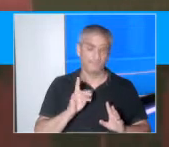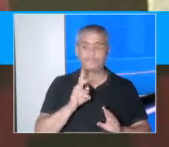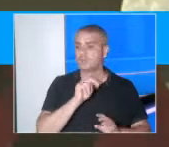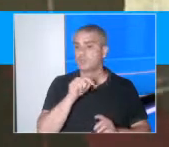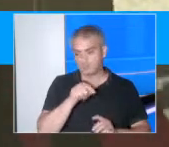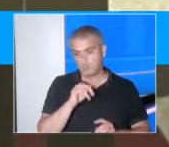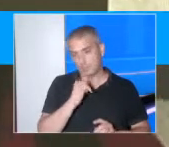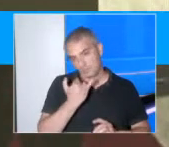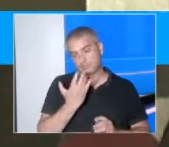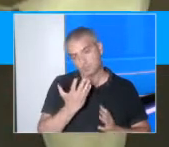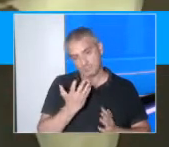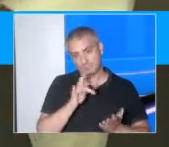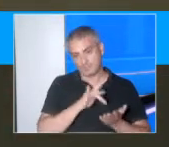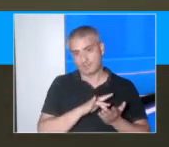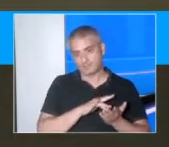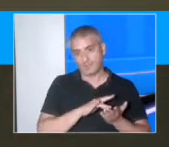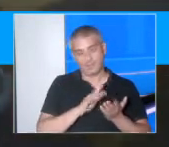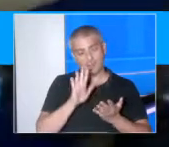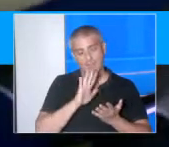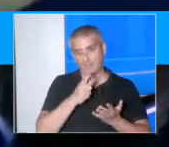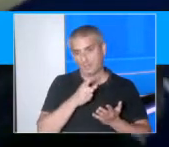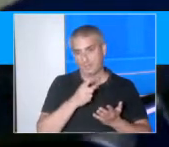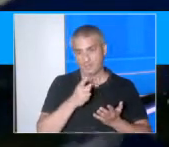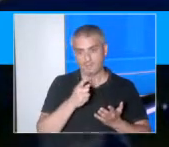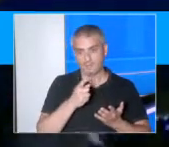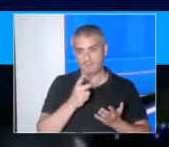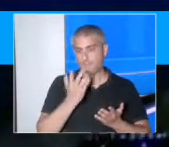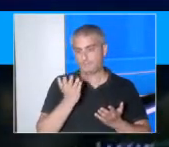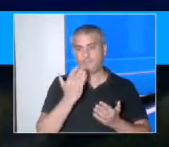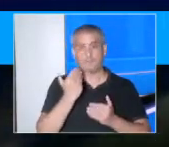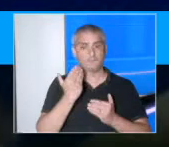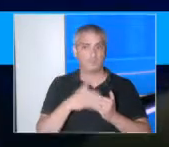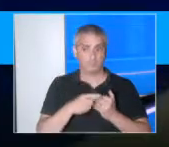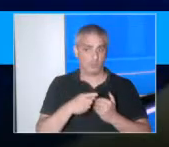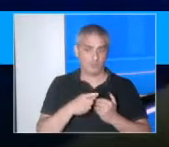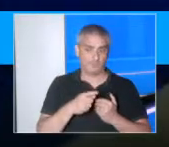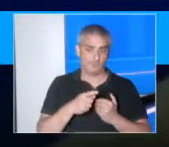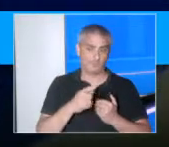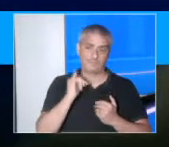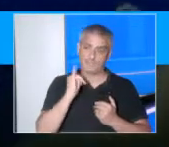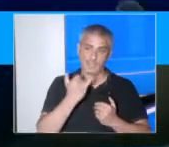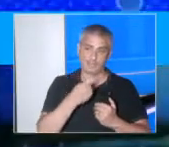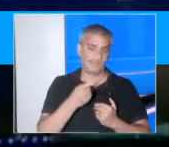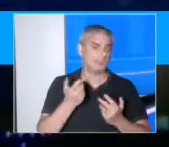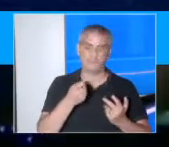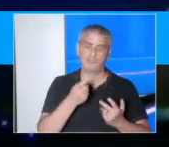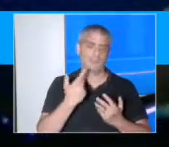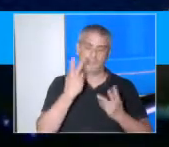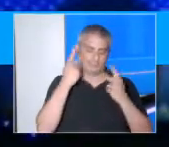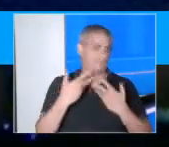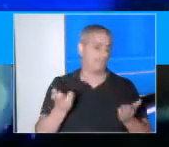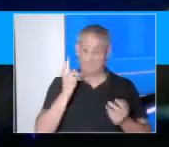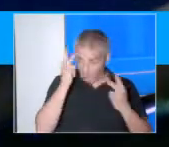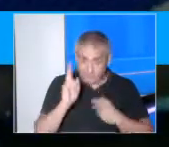העניין הזה אבל ככה נמצא ברקע הדברים. זאת אומרת, אם בסופו של דבר כן, אין הסכם, גם